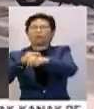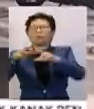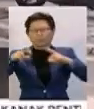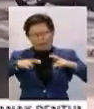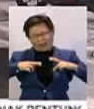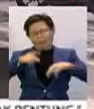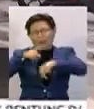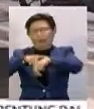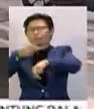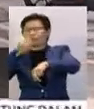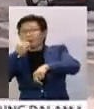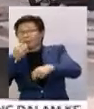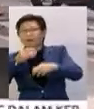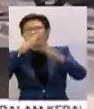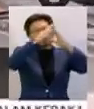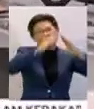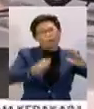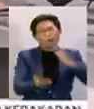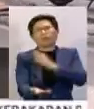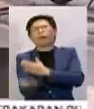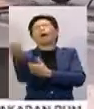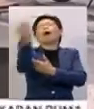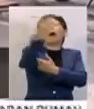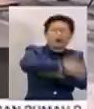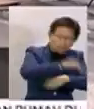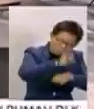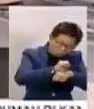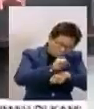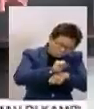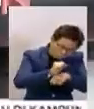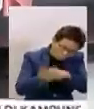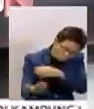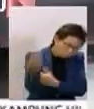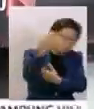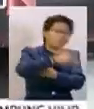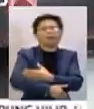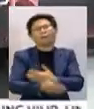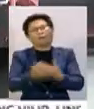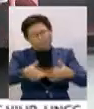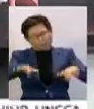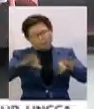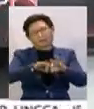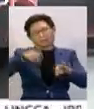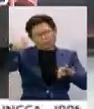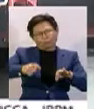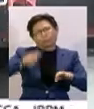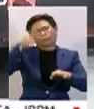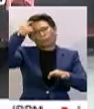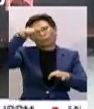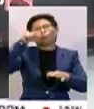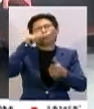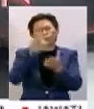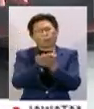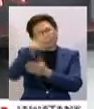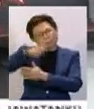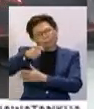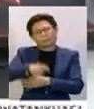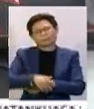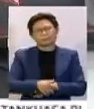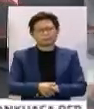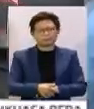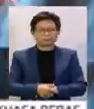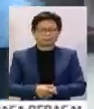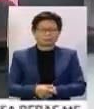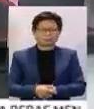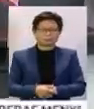ada waktu makan. Kalau kat rumah, you kerja seterusnya, kerja takkan habis satu hari. Yes, penting, perlulah untuk diorang. Bila